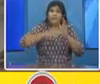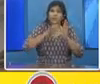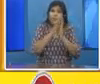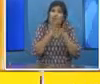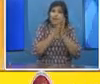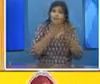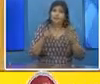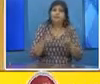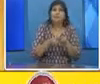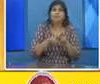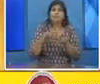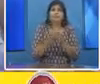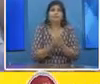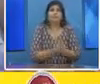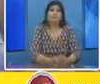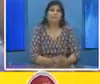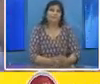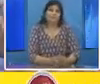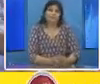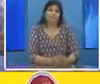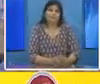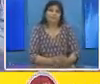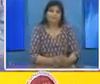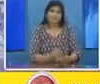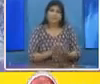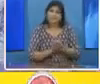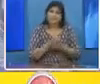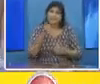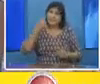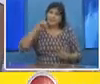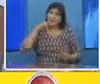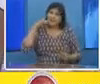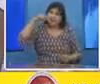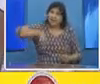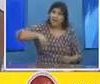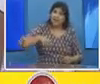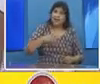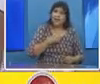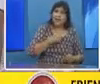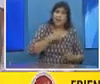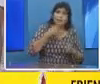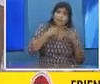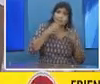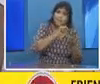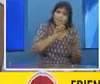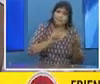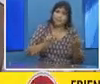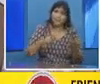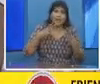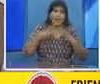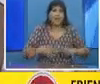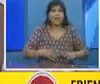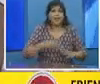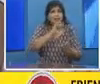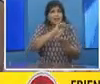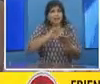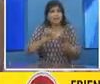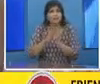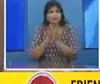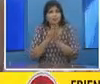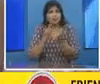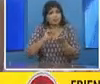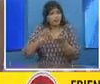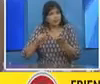बन जाएगा। साथियों ये सत्य है कि आत्मकथा या जीवनी,